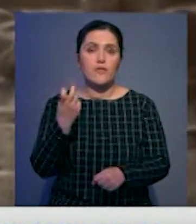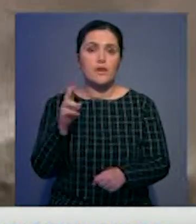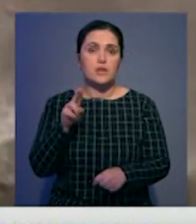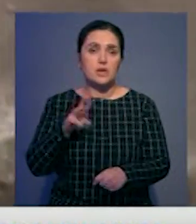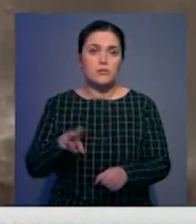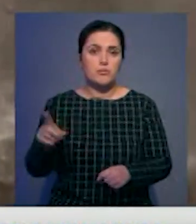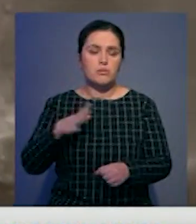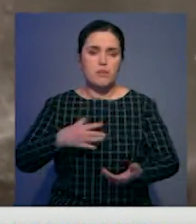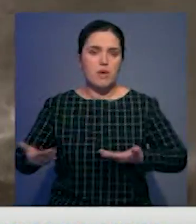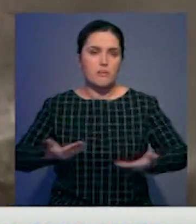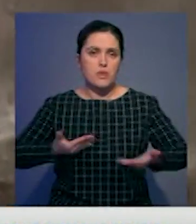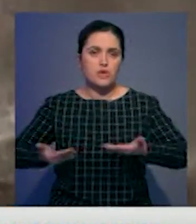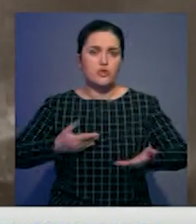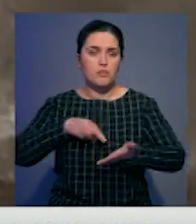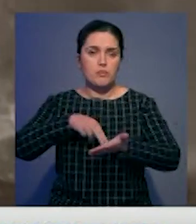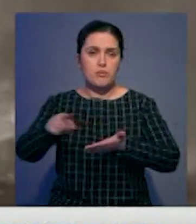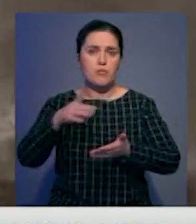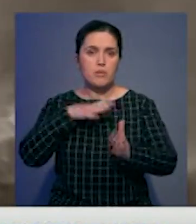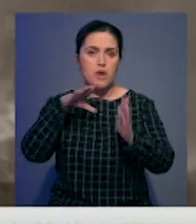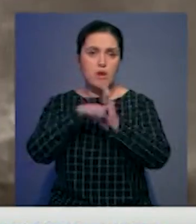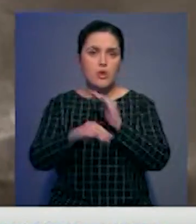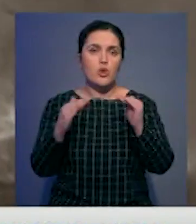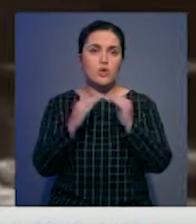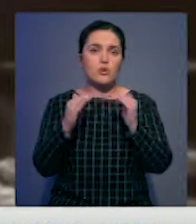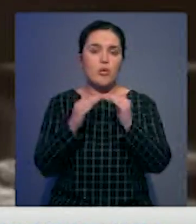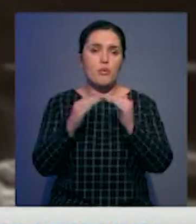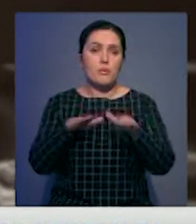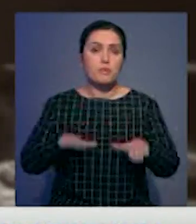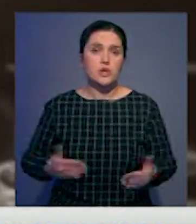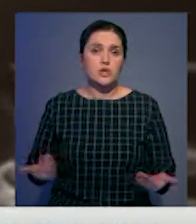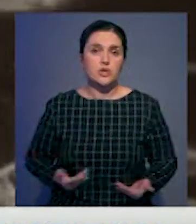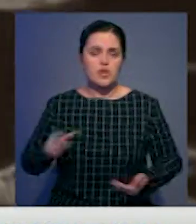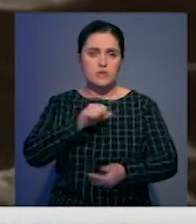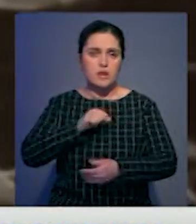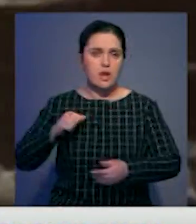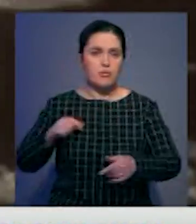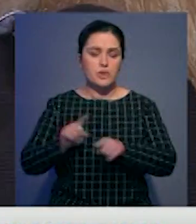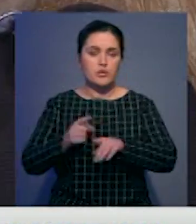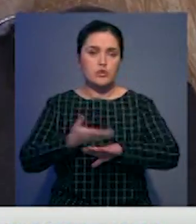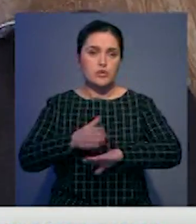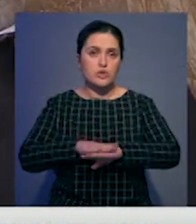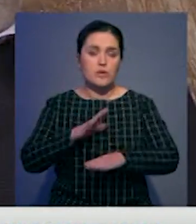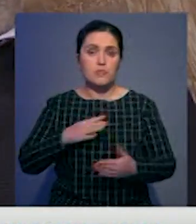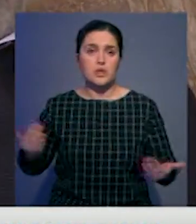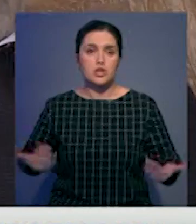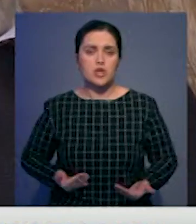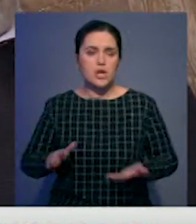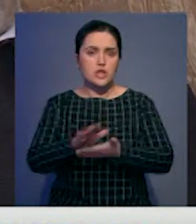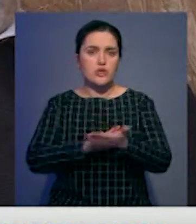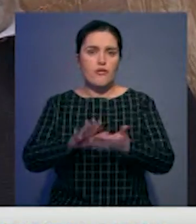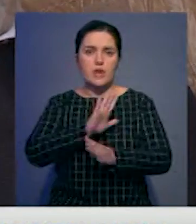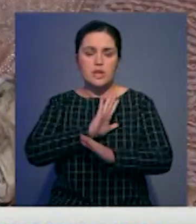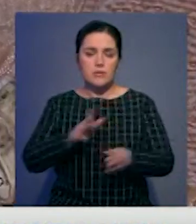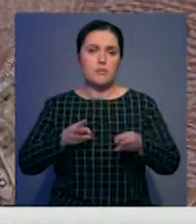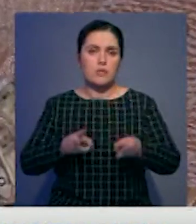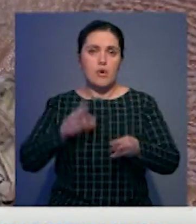200 километров гнали пешком. Поселили в землянках, в домах местных жителей, которые и сами едва сводили концы с концами. Не было ни угля, ни дров.